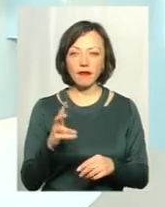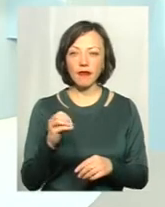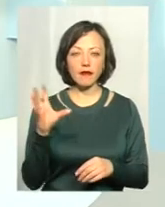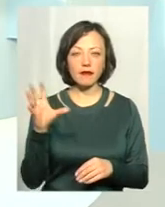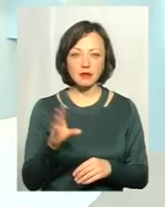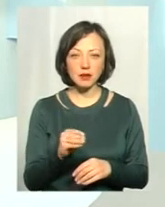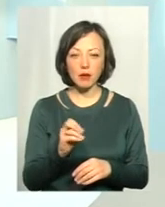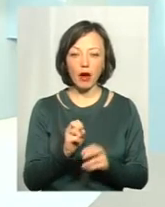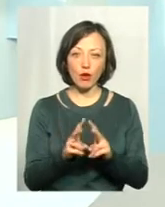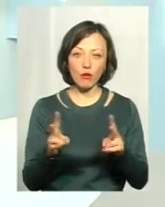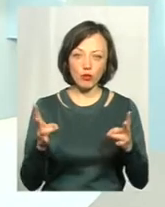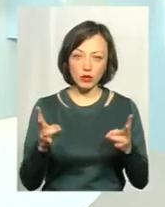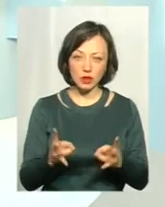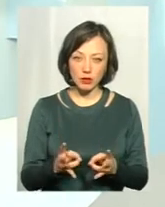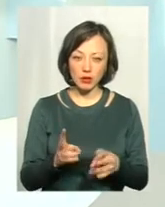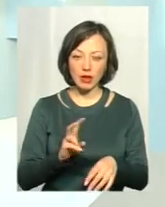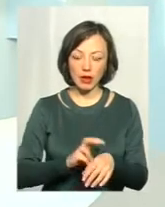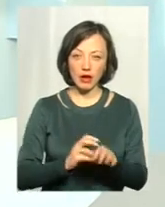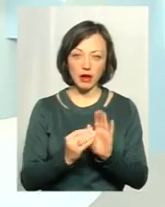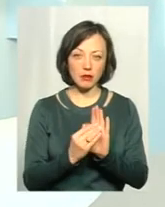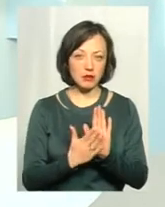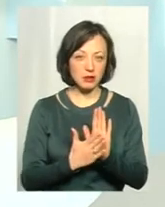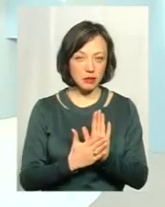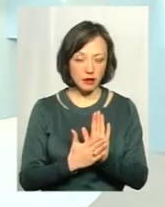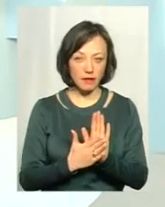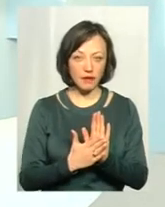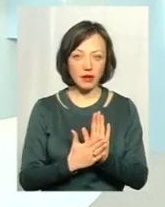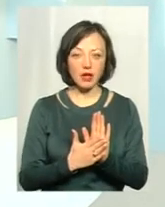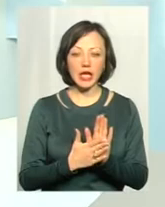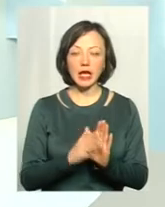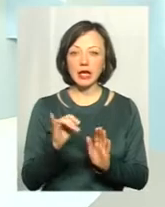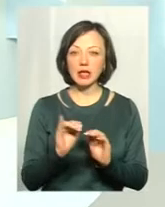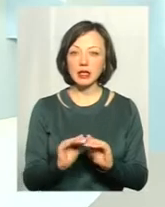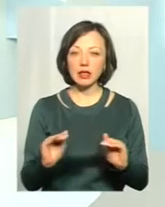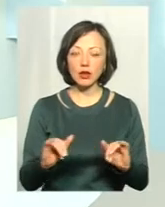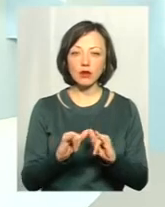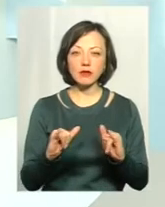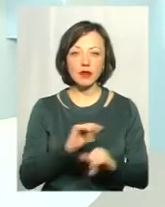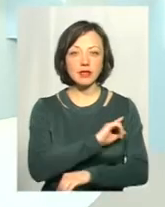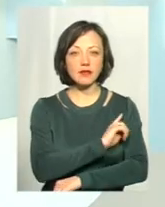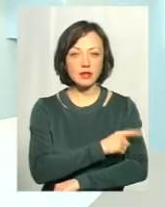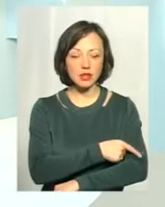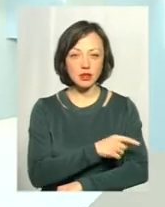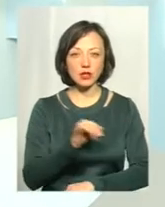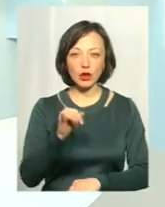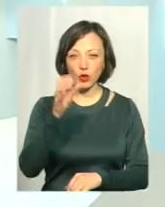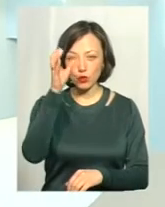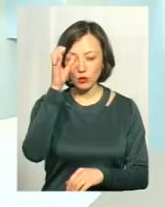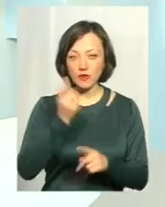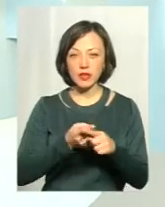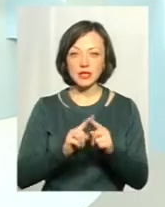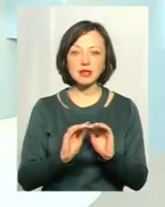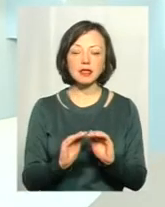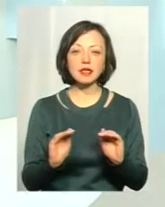а кому потрібно. Кому лікар написав, то і дітки розвиваються і фізично, і розумово. І ці